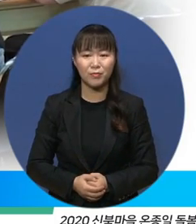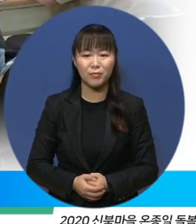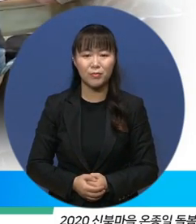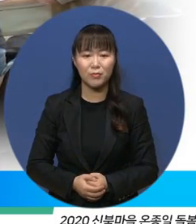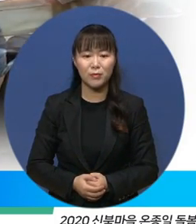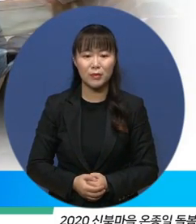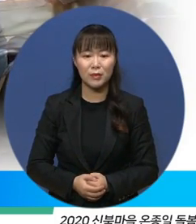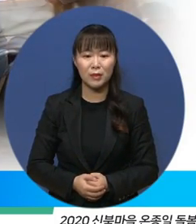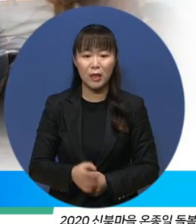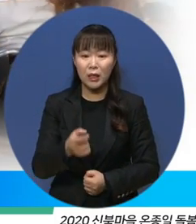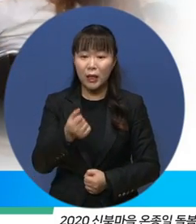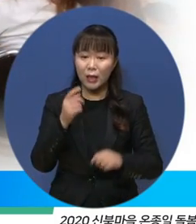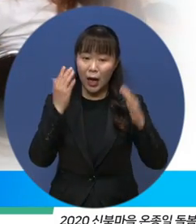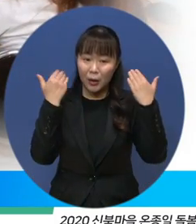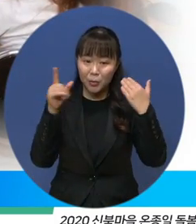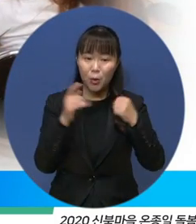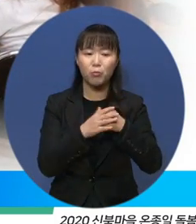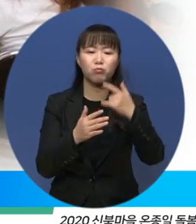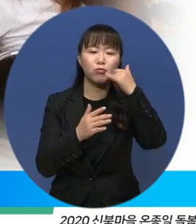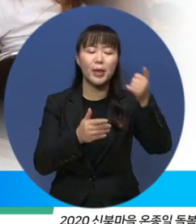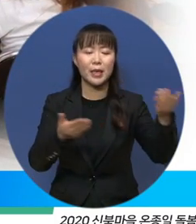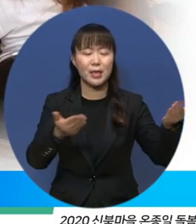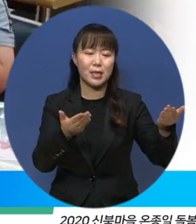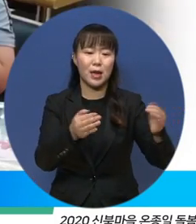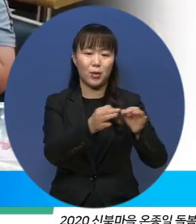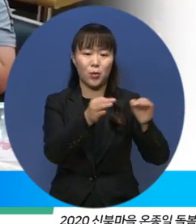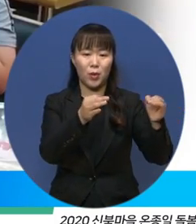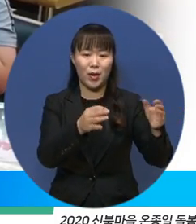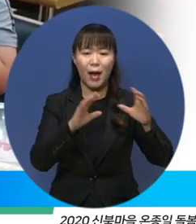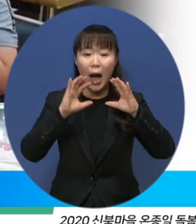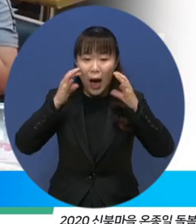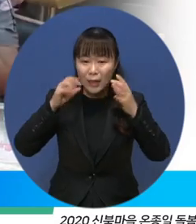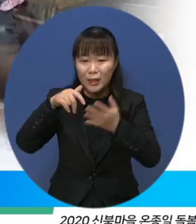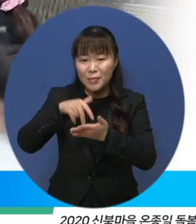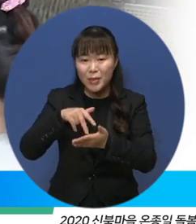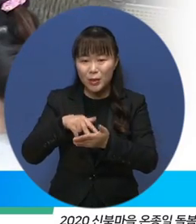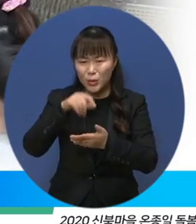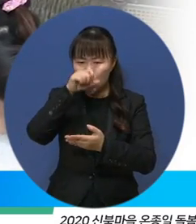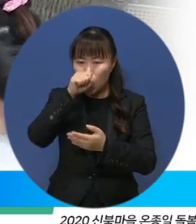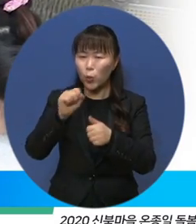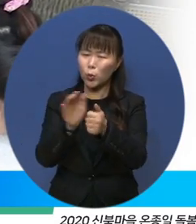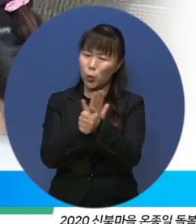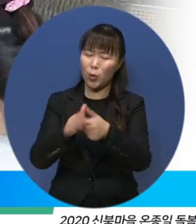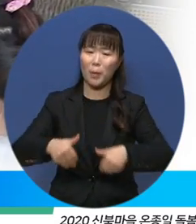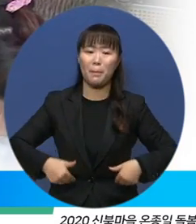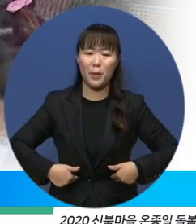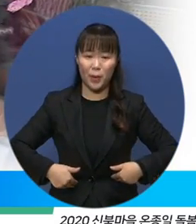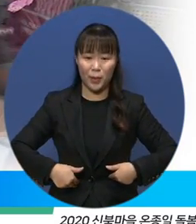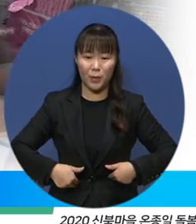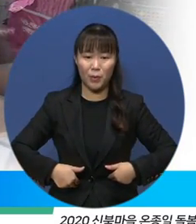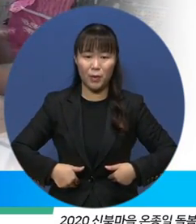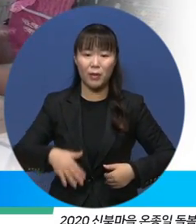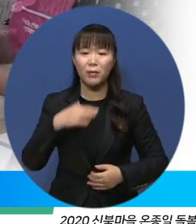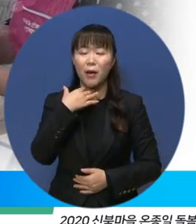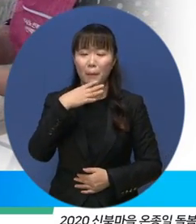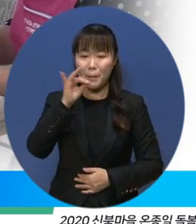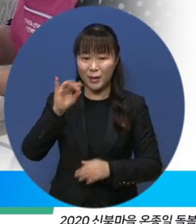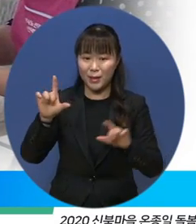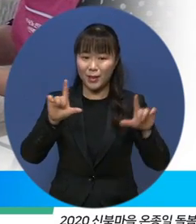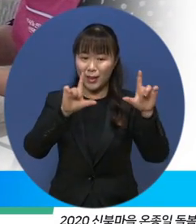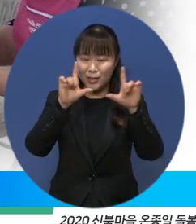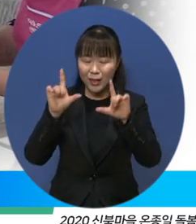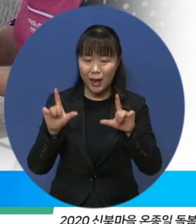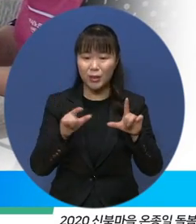이 작은 학교는 부모가 일하는 동안 아이들에겐 양질의 돌봄이 필요하고 100세 시대를 살아가고